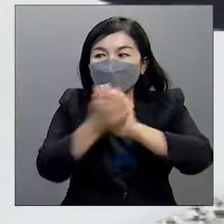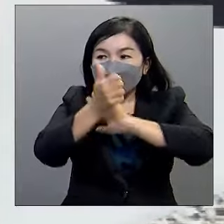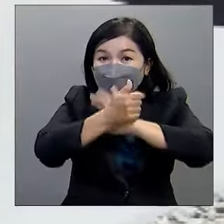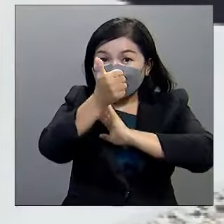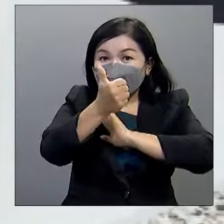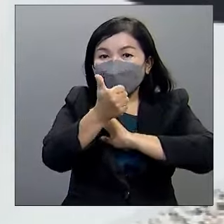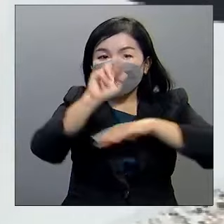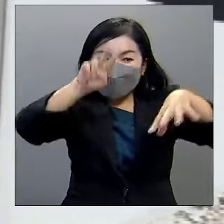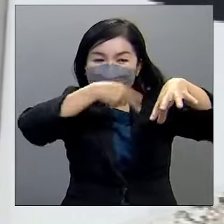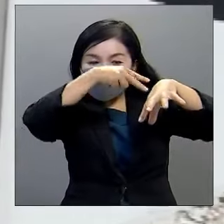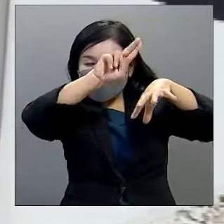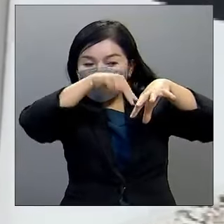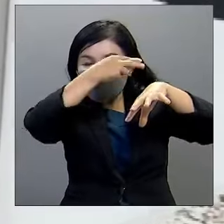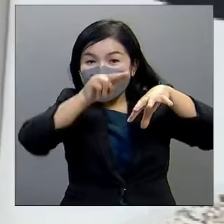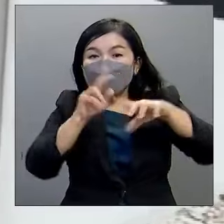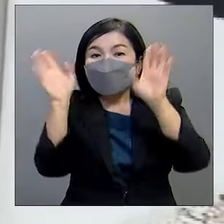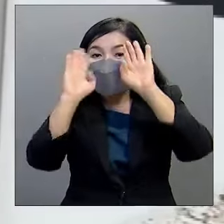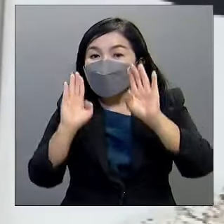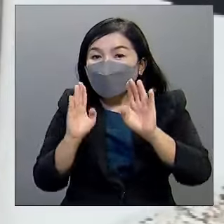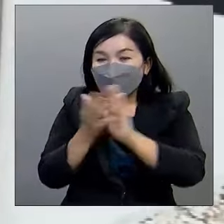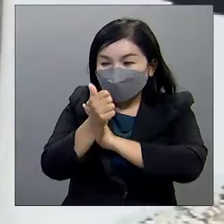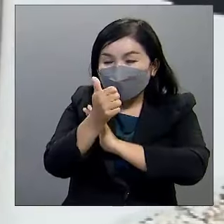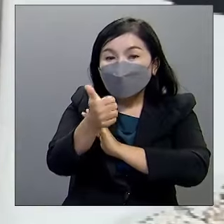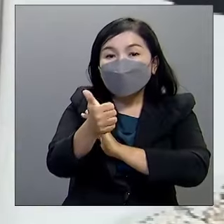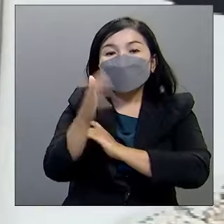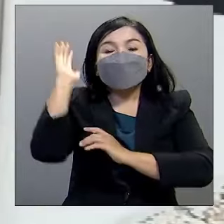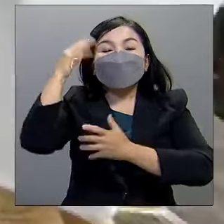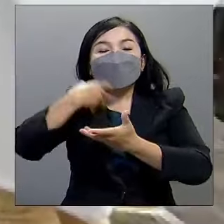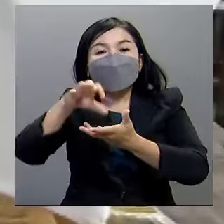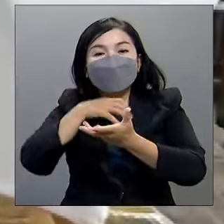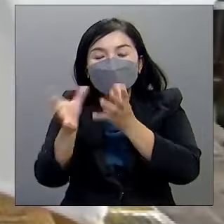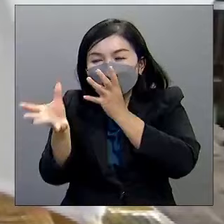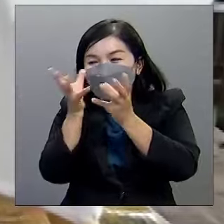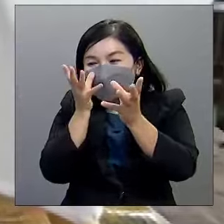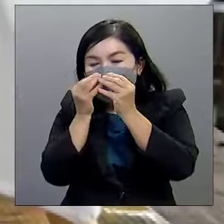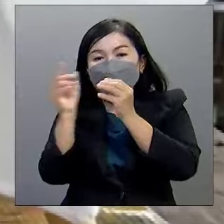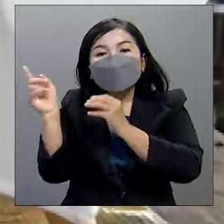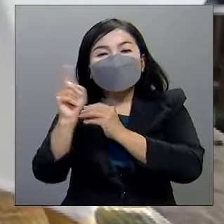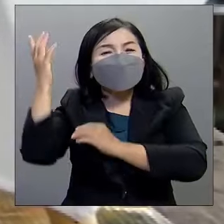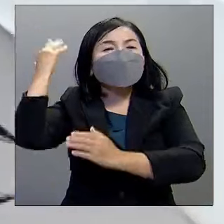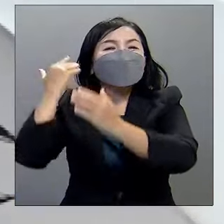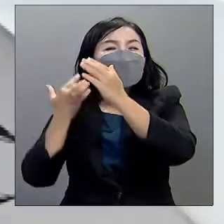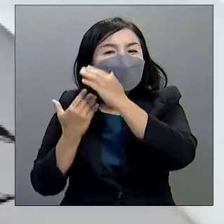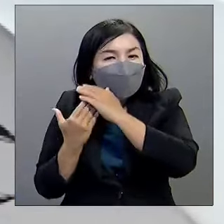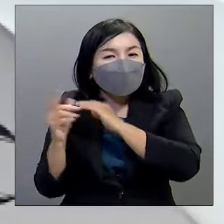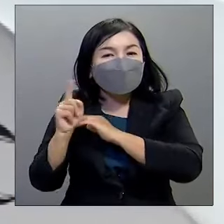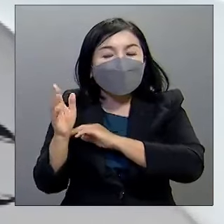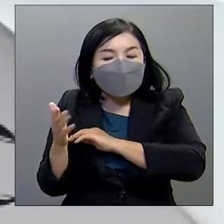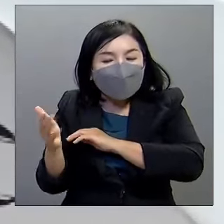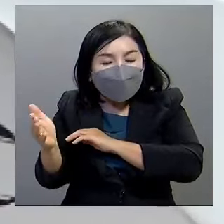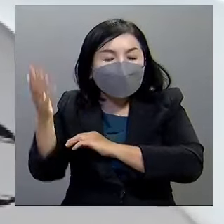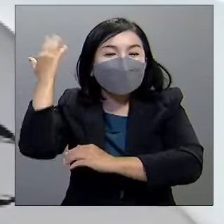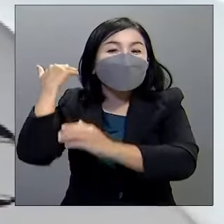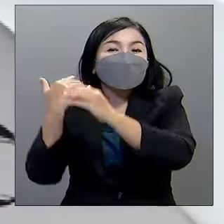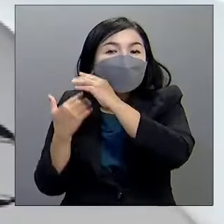ามาดูกันหน่อยว่าเก่งมายังไงนะครับคุณขวัญชัยเล่าฟังว่าตัวเองนะเริ่มเรียนรู้งานลวดลายสังคโลกสุโขทัยโดยเฉพาะลวดลายปลาสังคโ